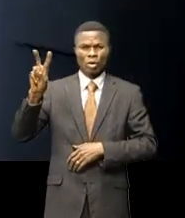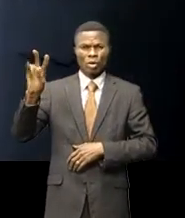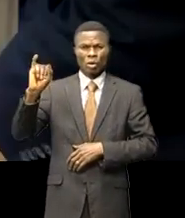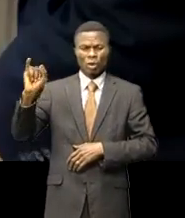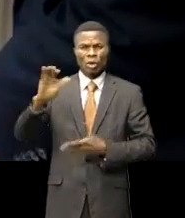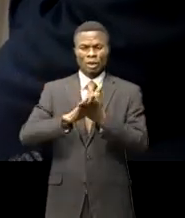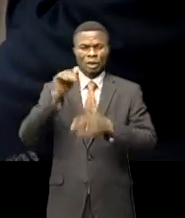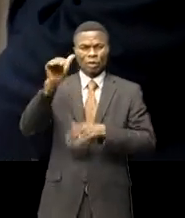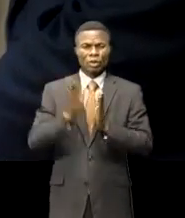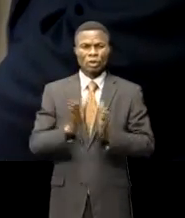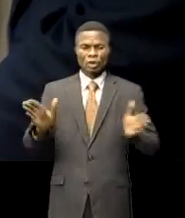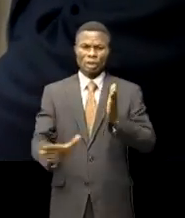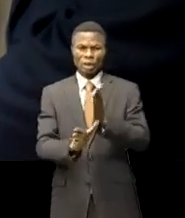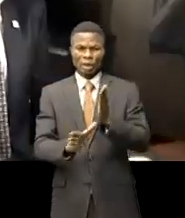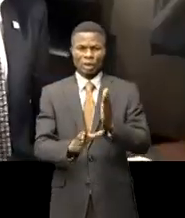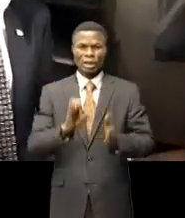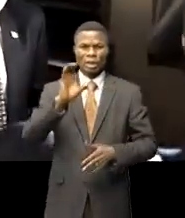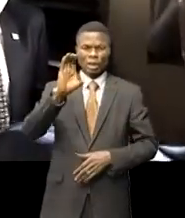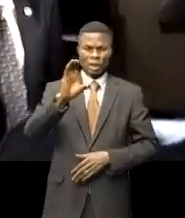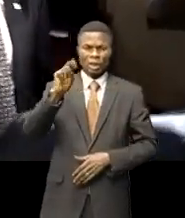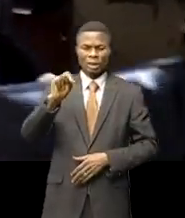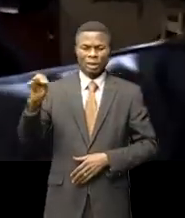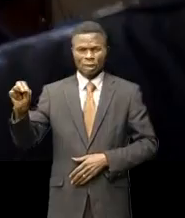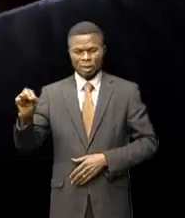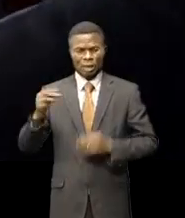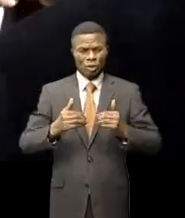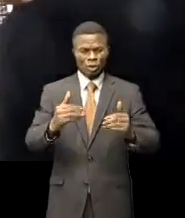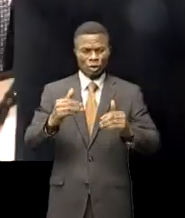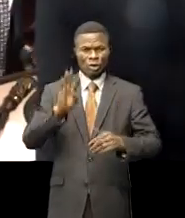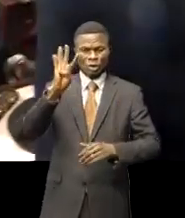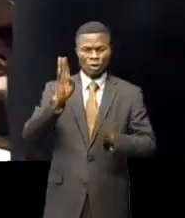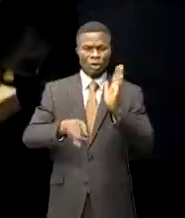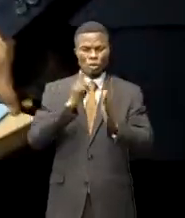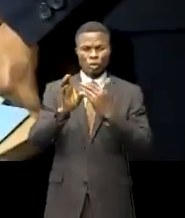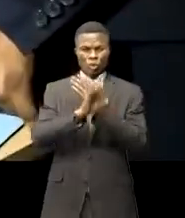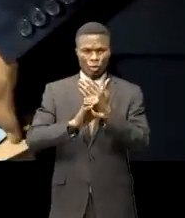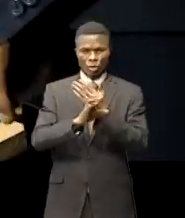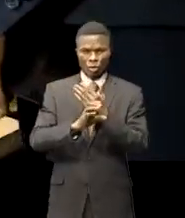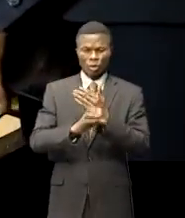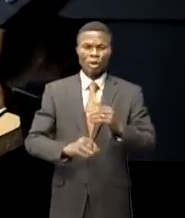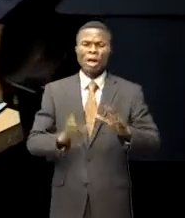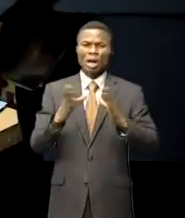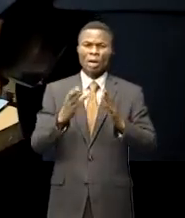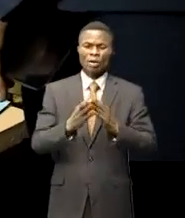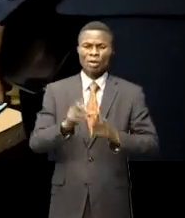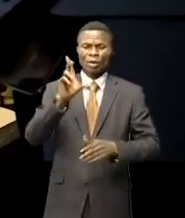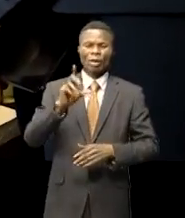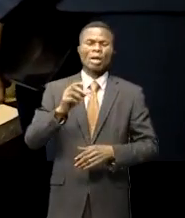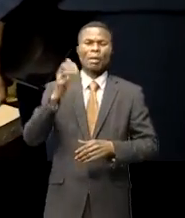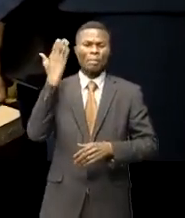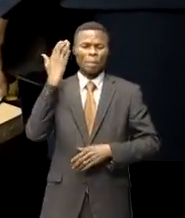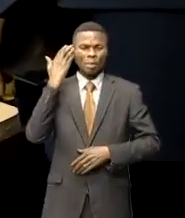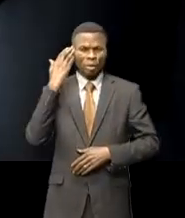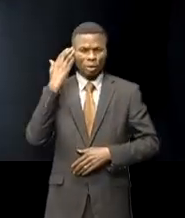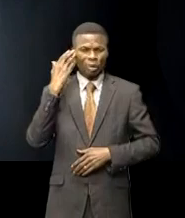DG intérimaire de l'ICSN. Il a pris officiellement ses fonctions ce jeudi 12 août. Il est secondé par Vincent Imbongo et c'est